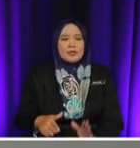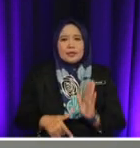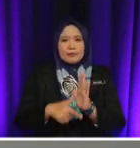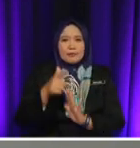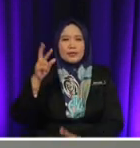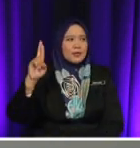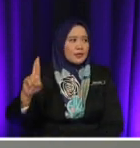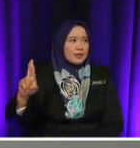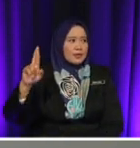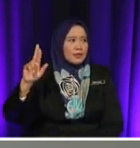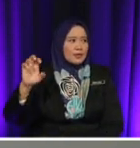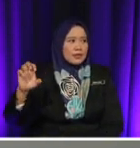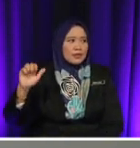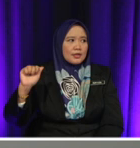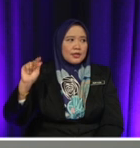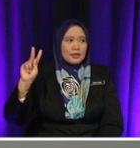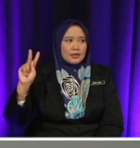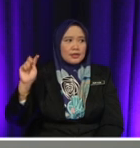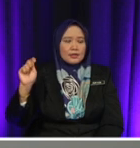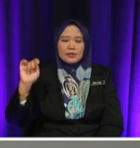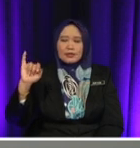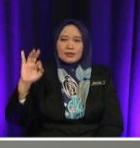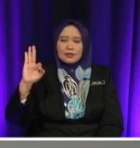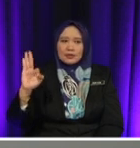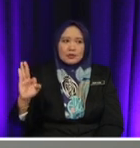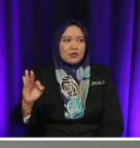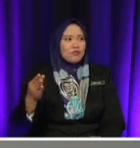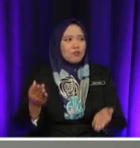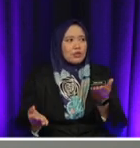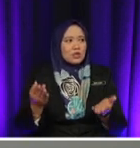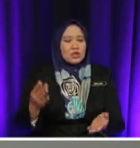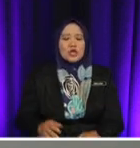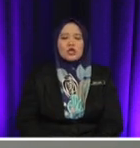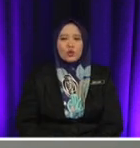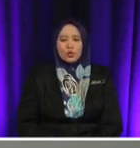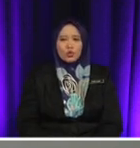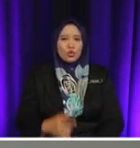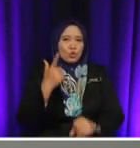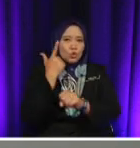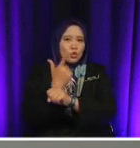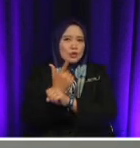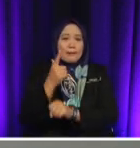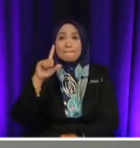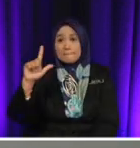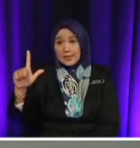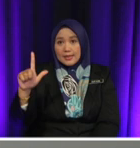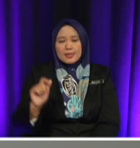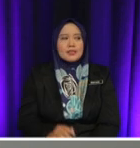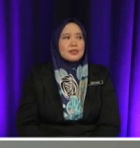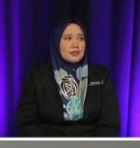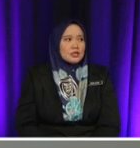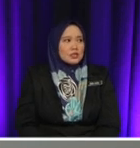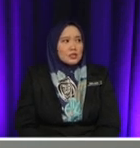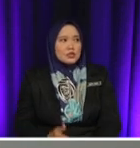Oke pembolehubah dimanipulasi tadi yang menentukan inference apa yang sesuai untuk pemerhatian Oke